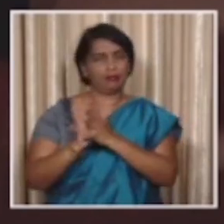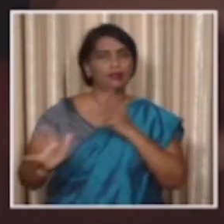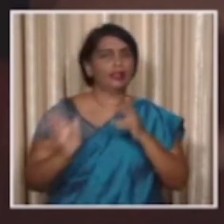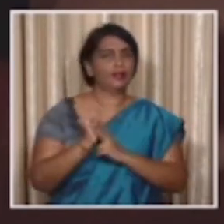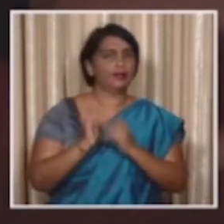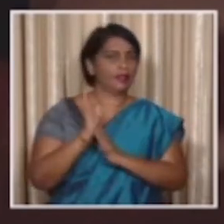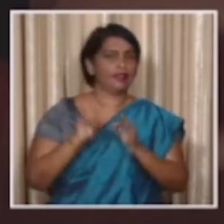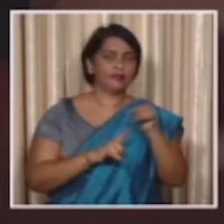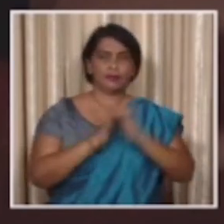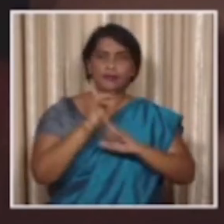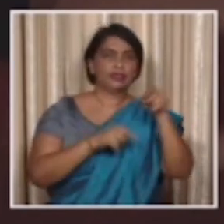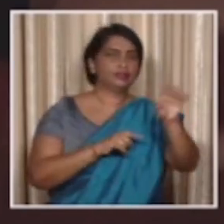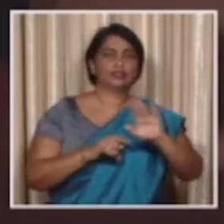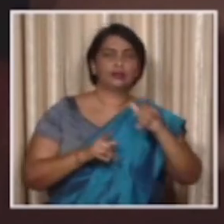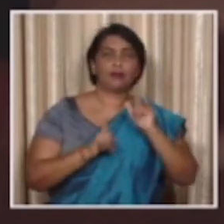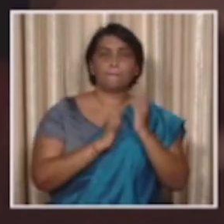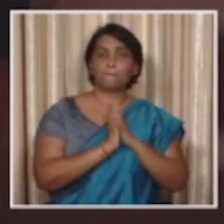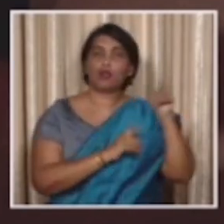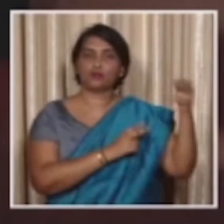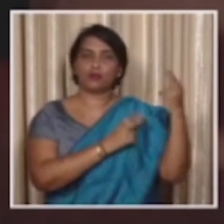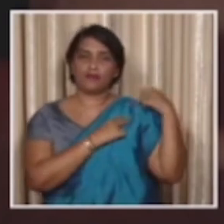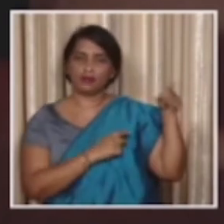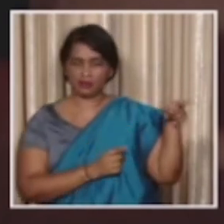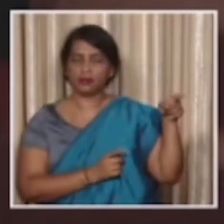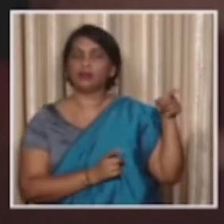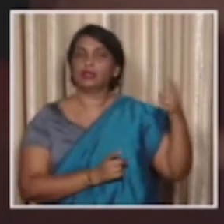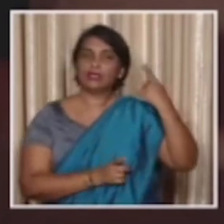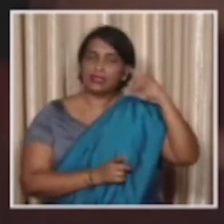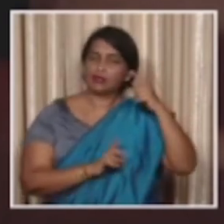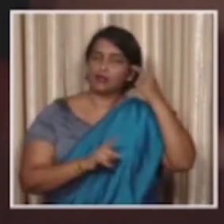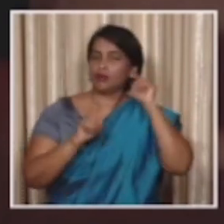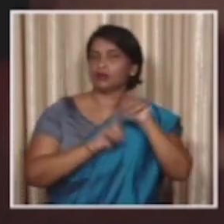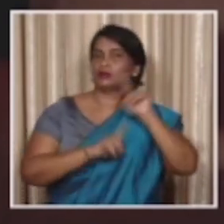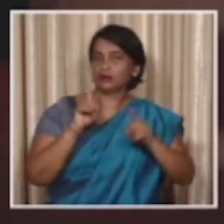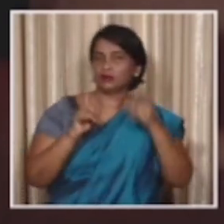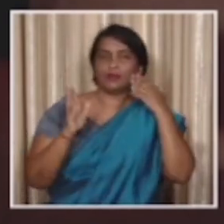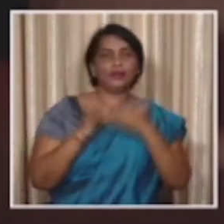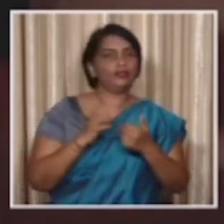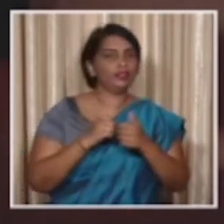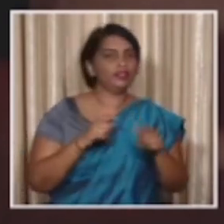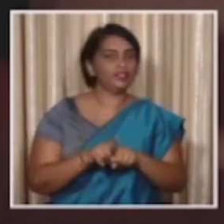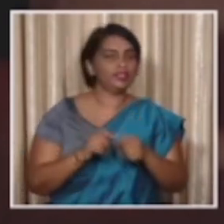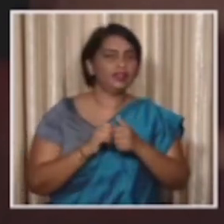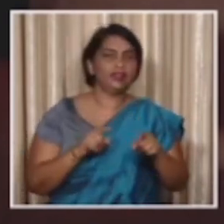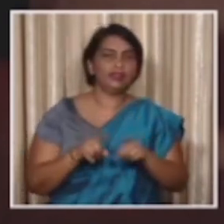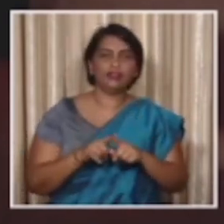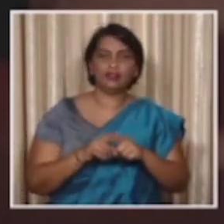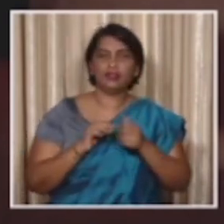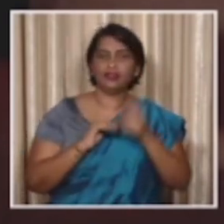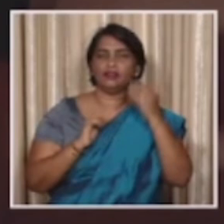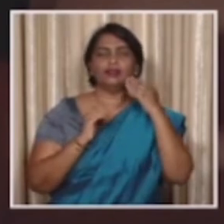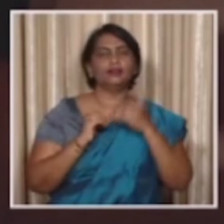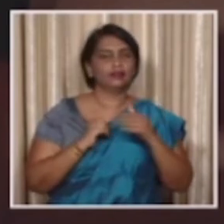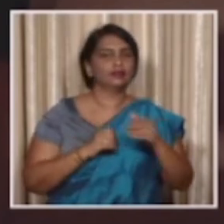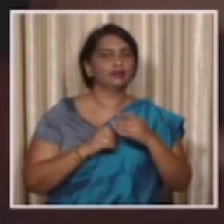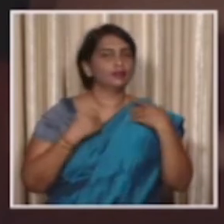සිරිපාල ඇමතුමාගේ අමාත්‍යංශයෙන් මේ ඉමිග්‍රේෂන් එකට තමයි ඒක බලපාන දේ. ඊයේ ඒකත් කතා කරලා කිව්වේ ඒ ඔන් අරයිවල් වීසා එකට ඊට